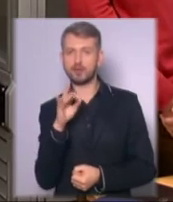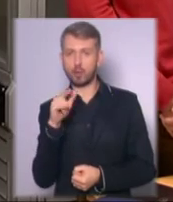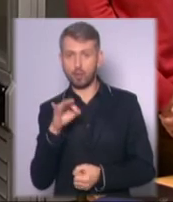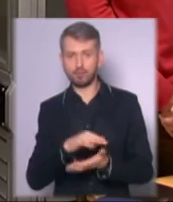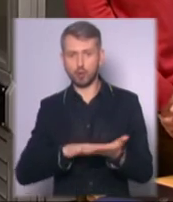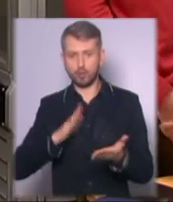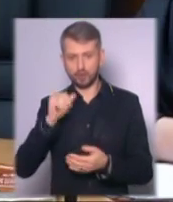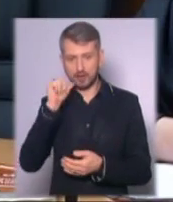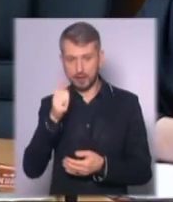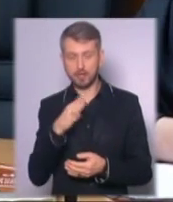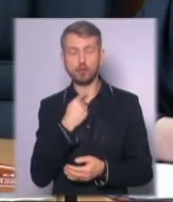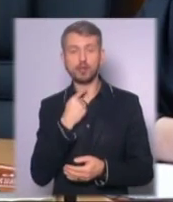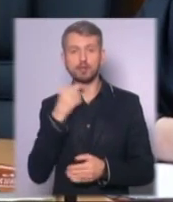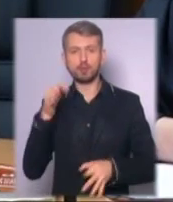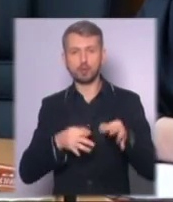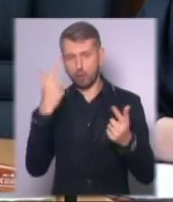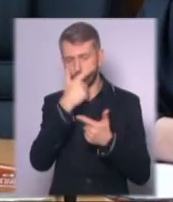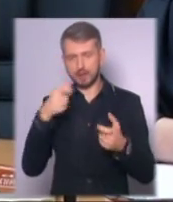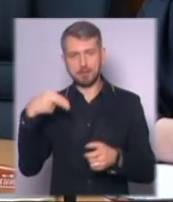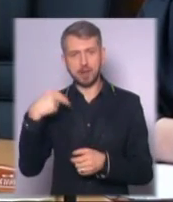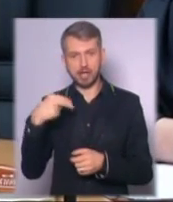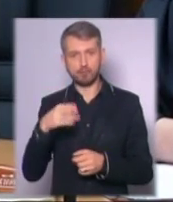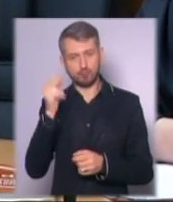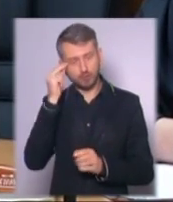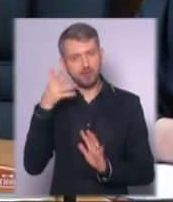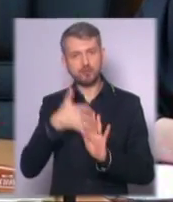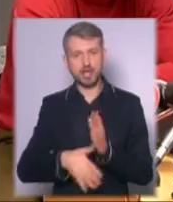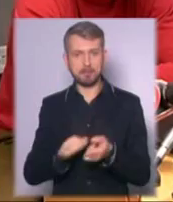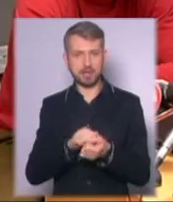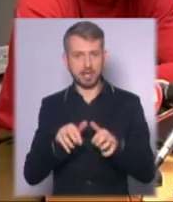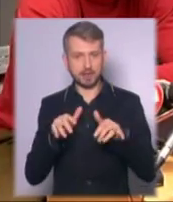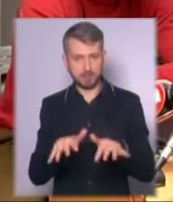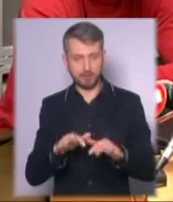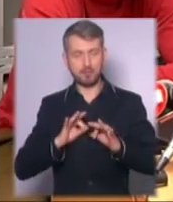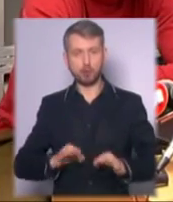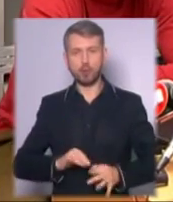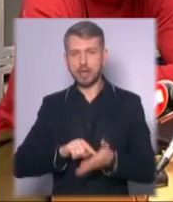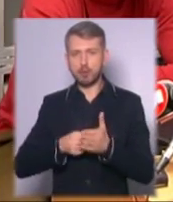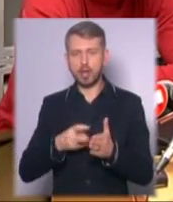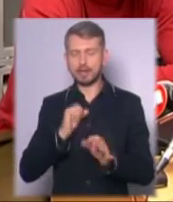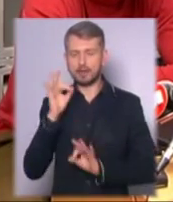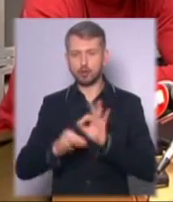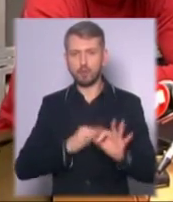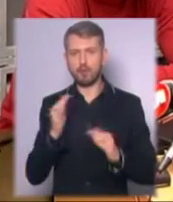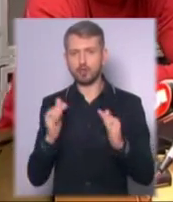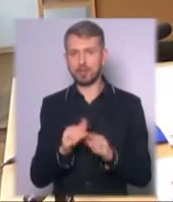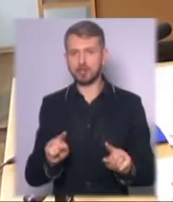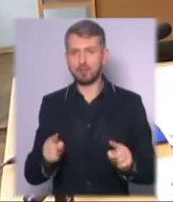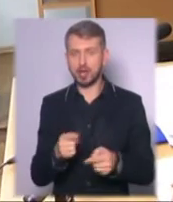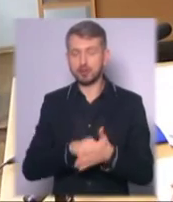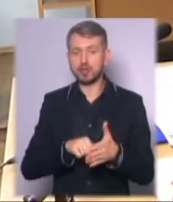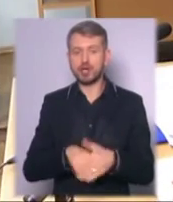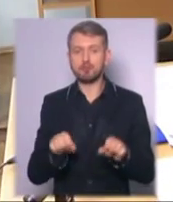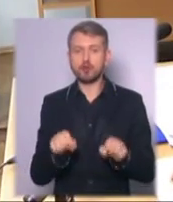У Голосіївському суді оголосили перерву, вивчатимуть матеріали справи. Прокурор наполягає на цілодобовому домашньому арешті через можливі